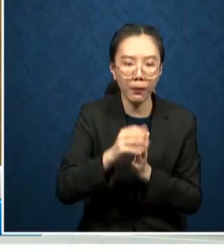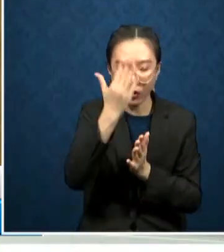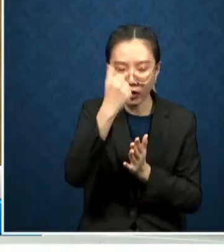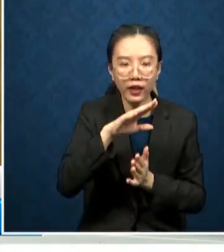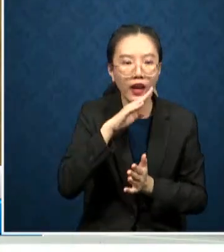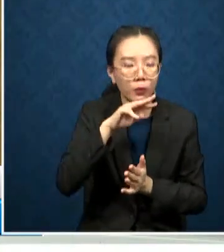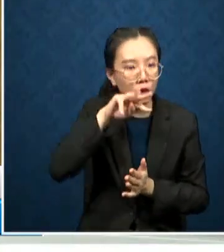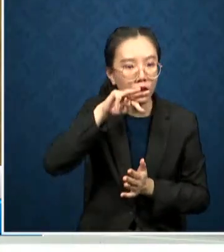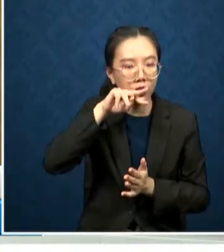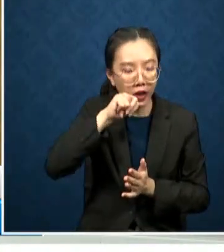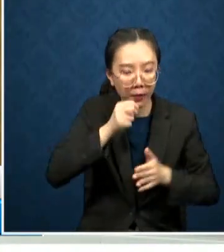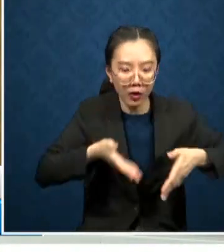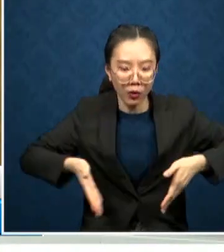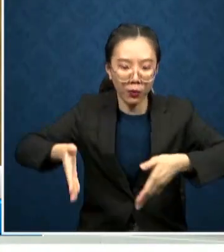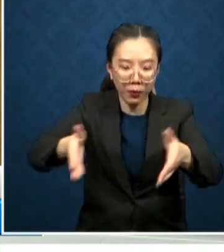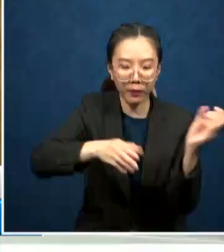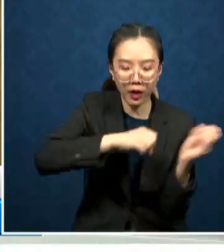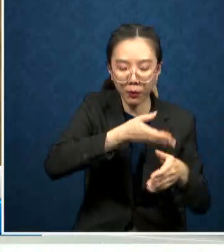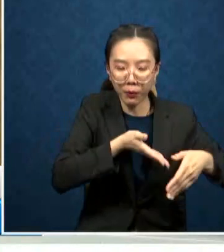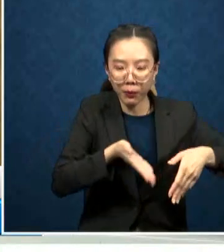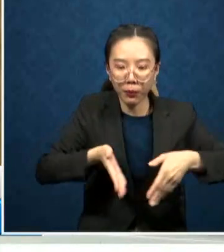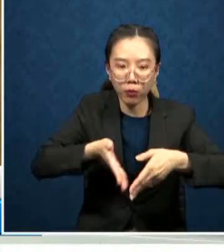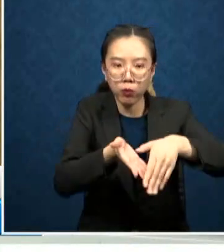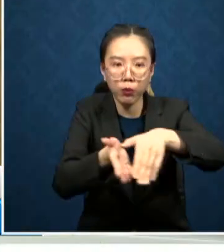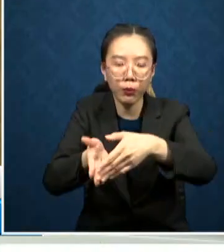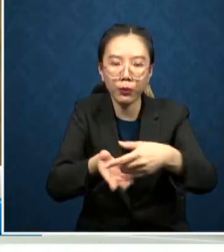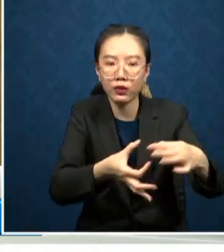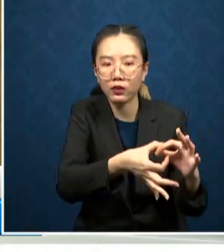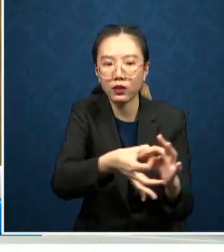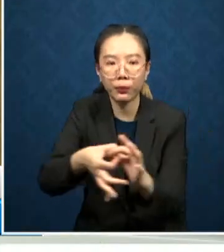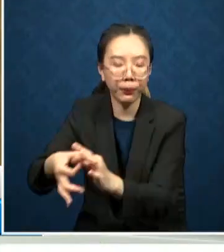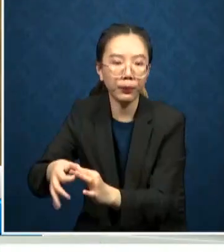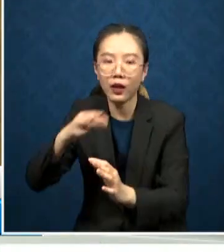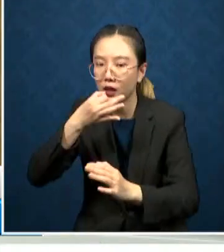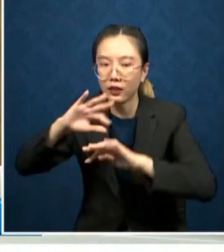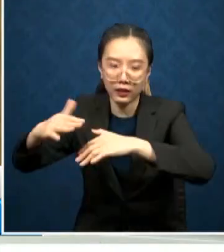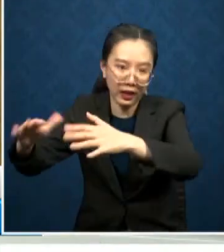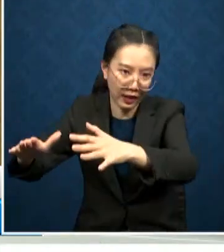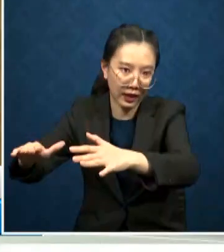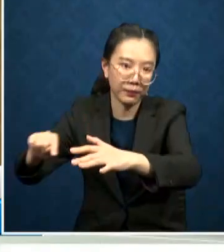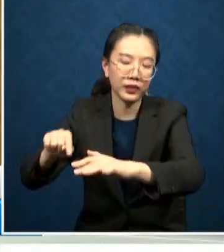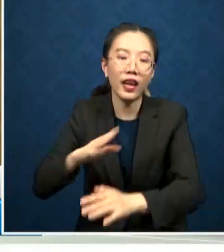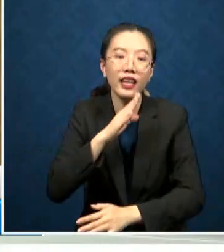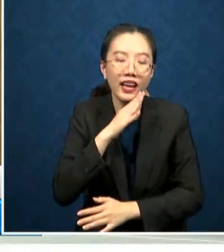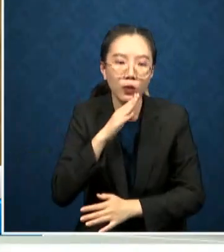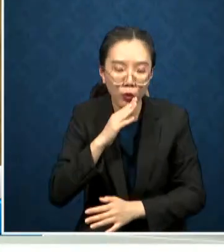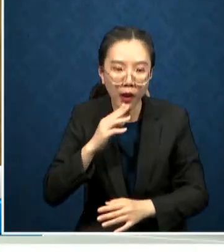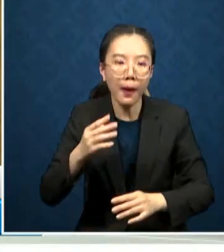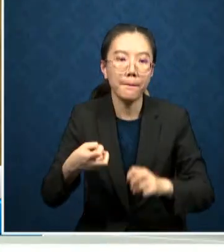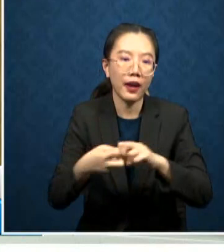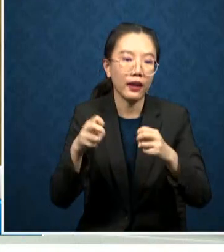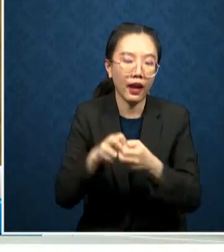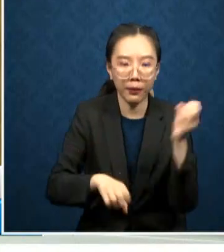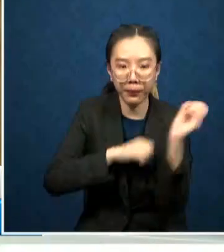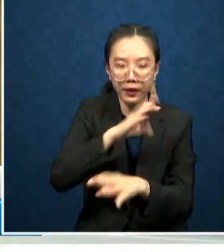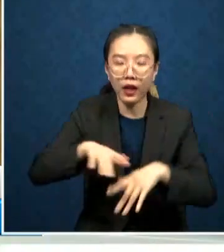ทะเลเพื่อกั้นขยะไม่ออกไปสู่ทะเลและเมื่อสุดท้ายมีขยะทะเลจำนวนน้อยก็จะสามารถจัดเก็บ